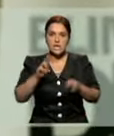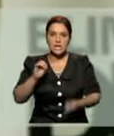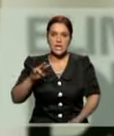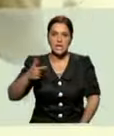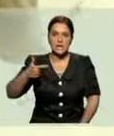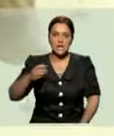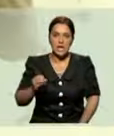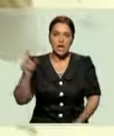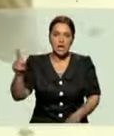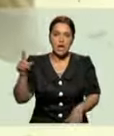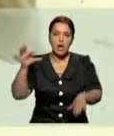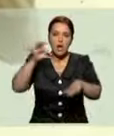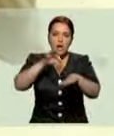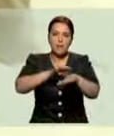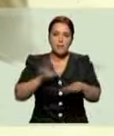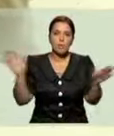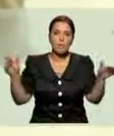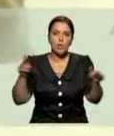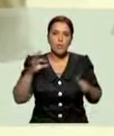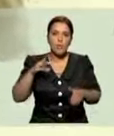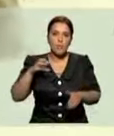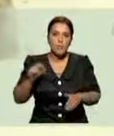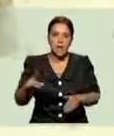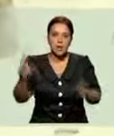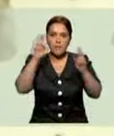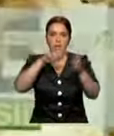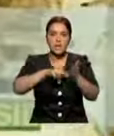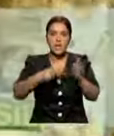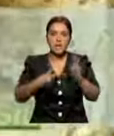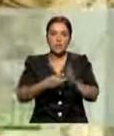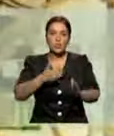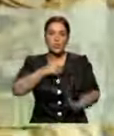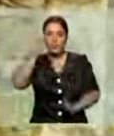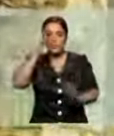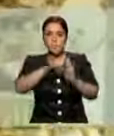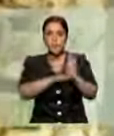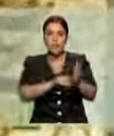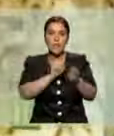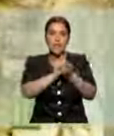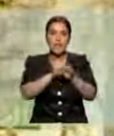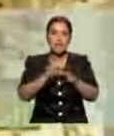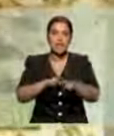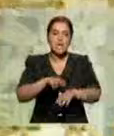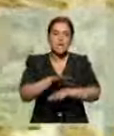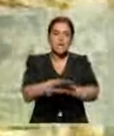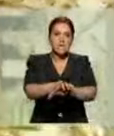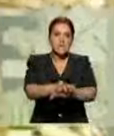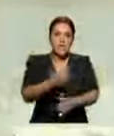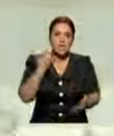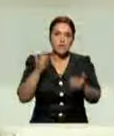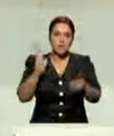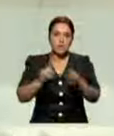Денге являются комары. Правительство Бразилии планирует разработать госпрограмму по борьбе с этими насекомыми. В противном случае